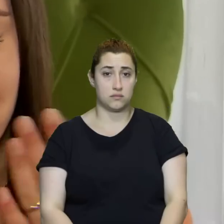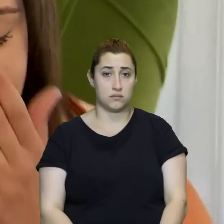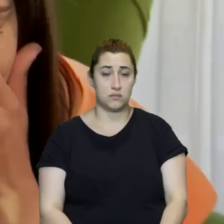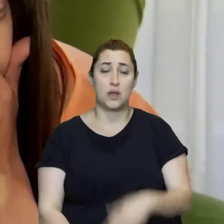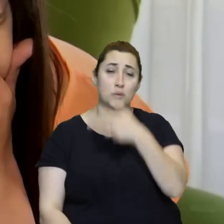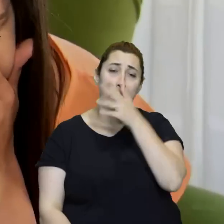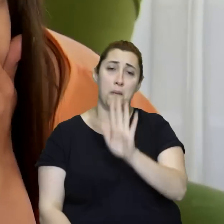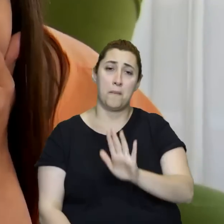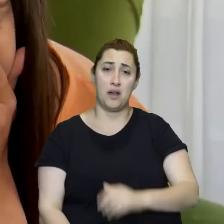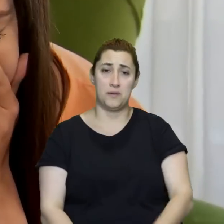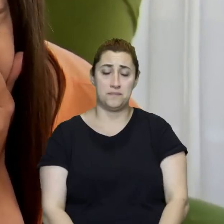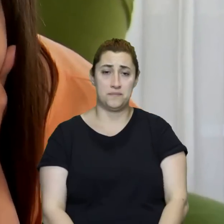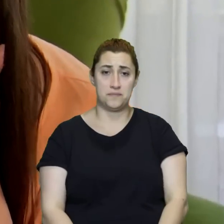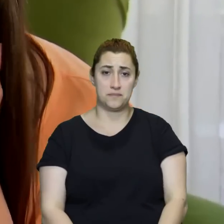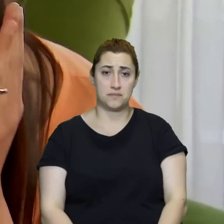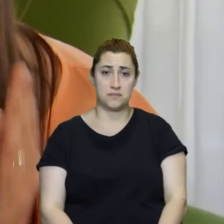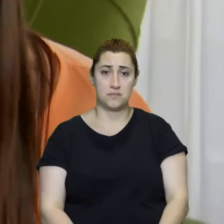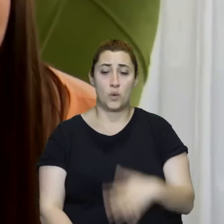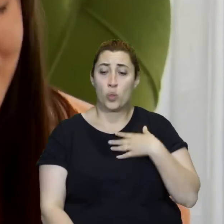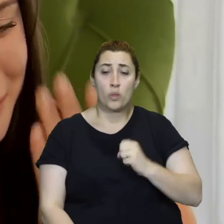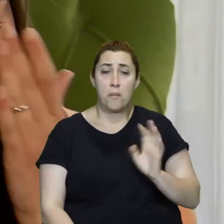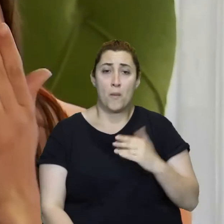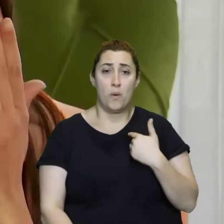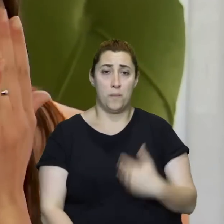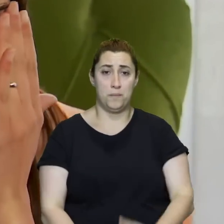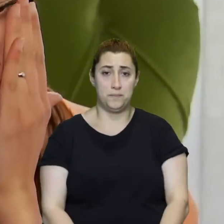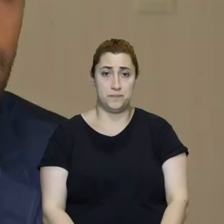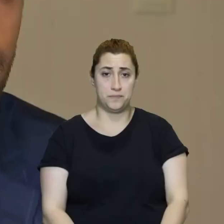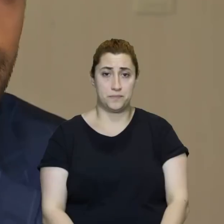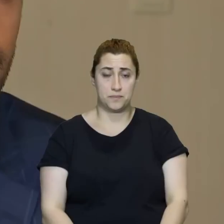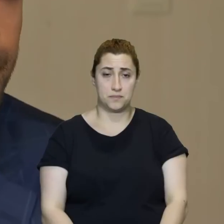Of, kusura bakma. Ben tutamıyorum kendimi.